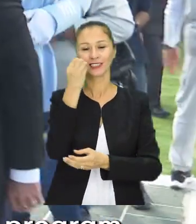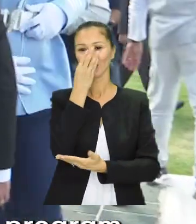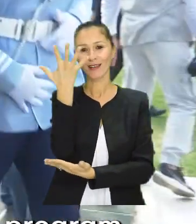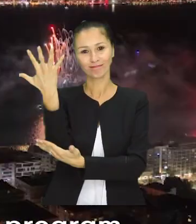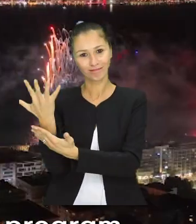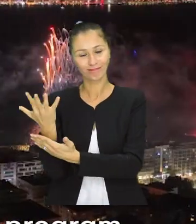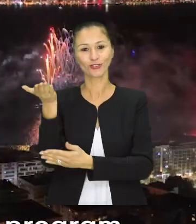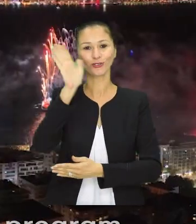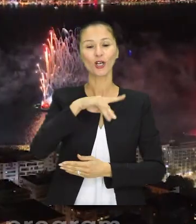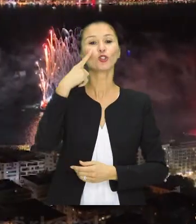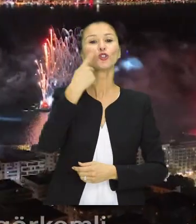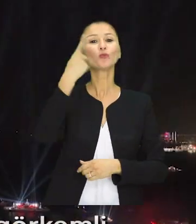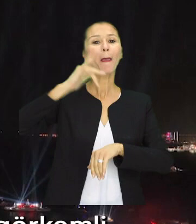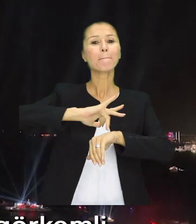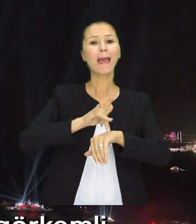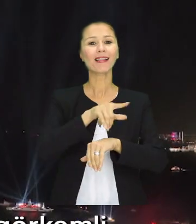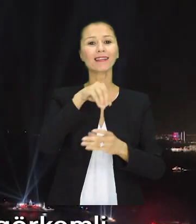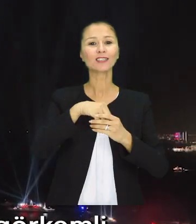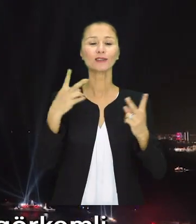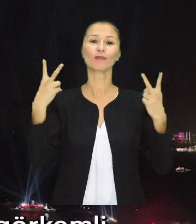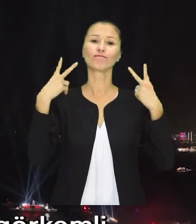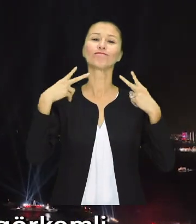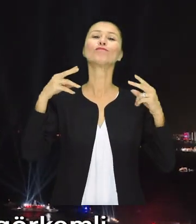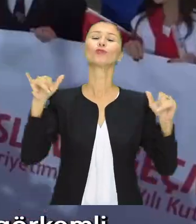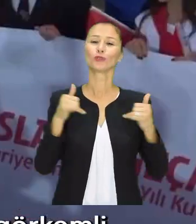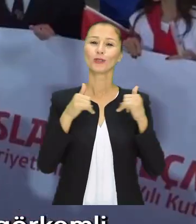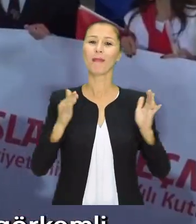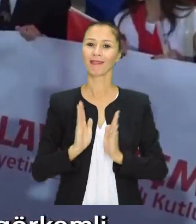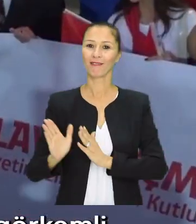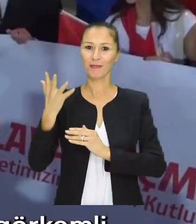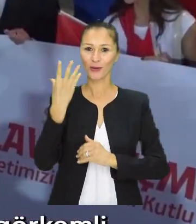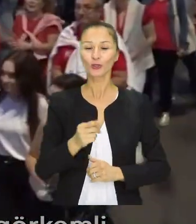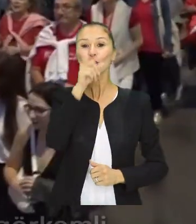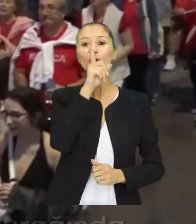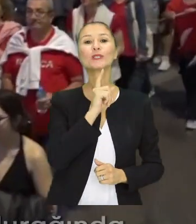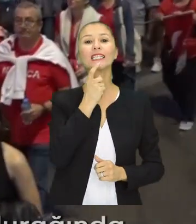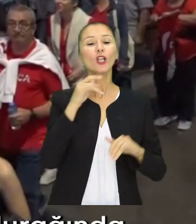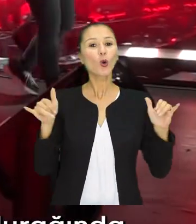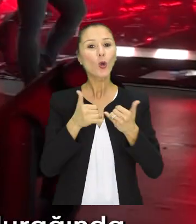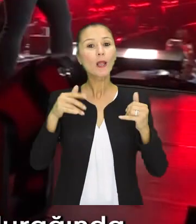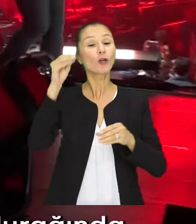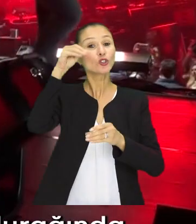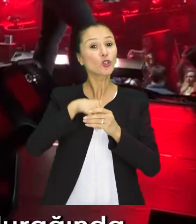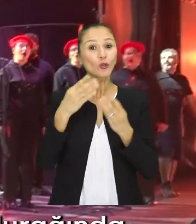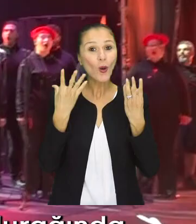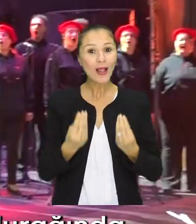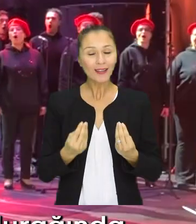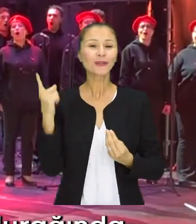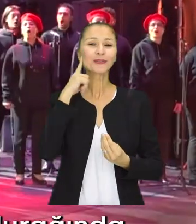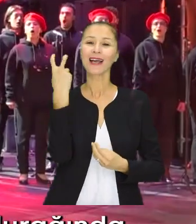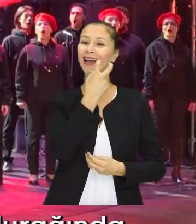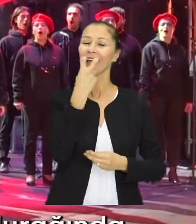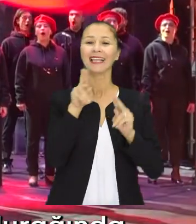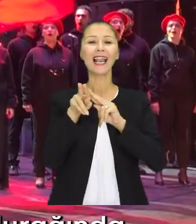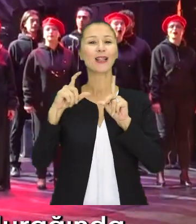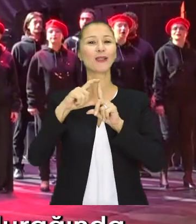çelenk bırakıldıktan sonra Cumhuriyet Meydanı'nda görkemli kutlamalarla devam etti. 100. yıl kutlamalarının son durağında